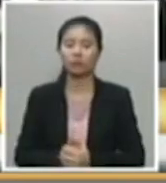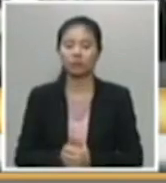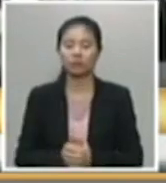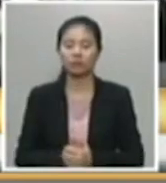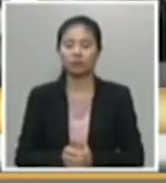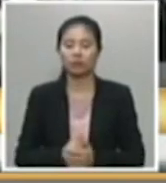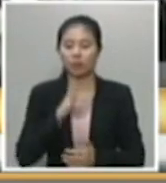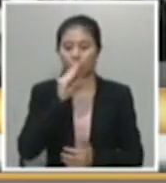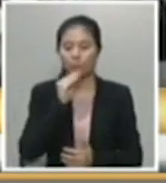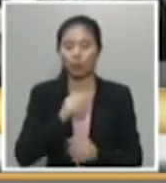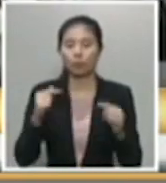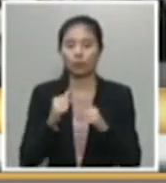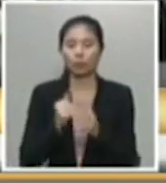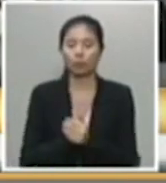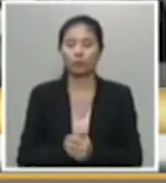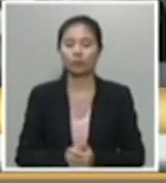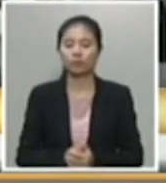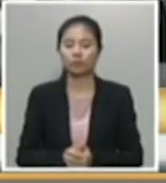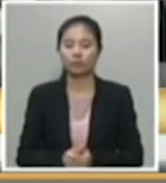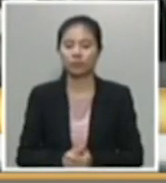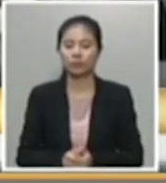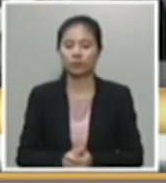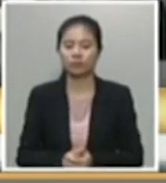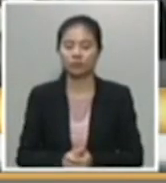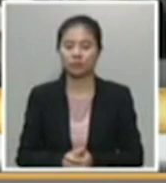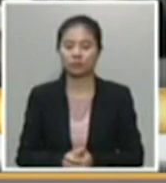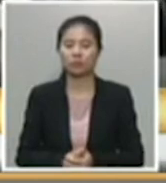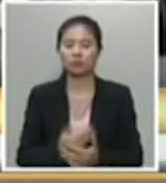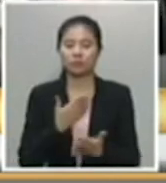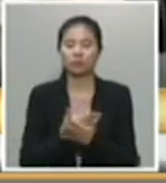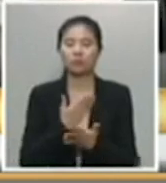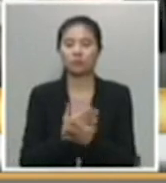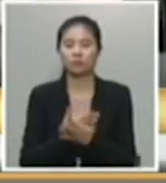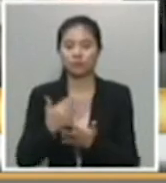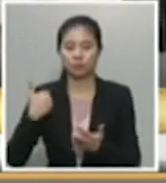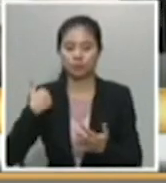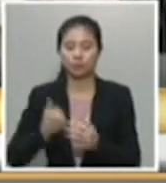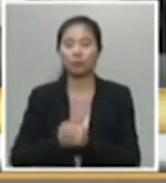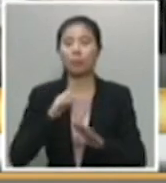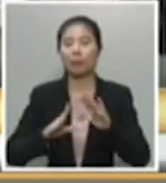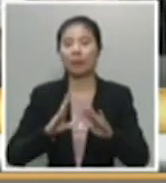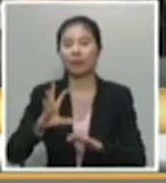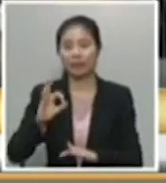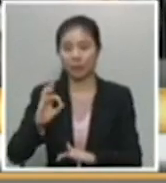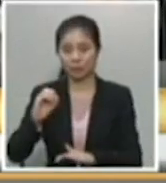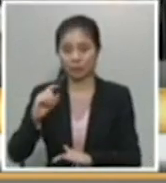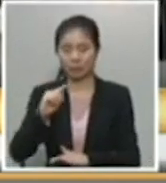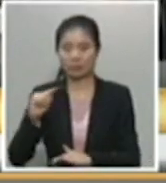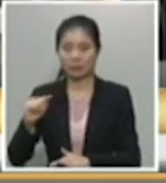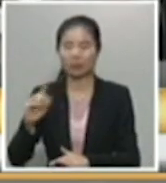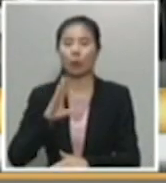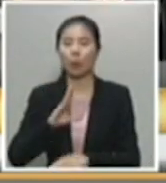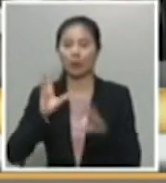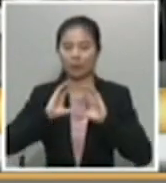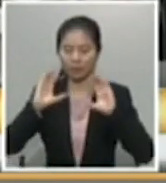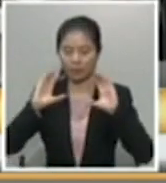พูดถึงความกังวลที่ผมมีในส่วนของขารายได้ซึ่งประมาณ 90% ของรายได้ของรัฐบาล